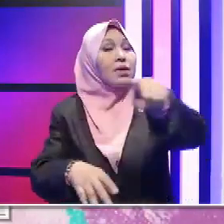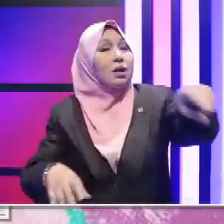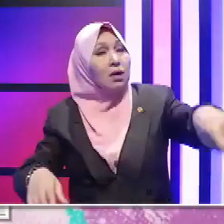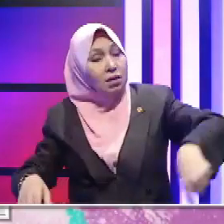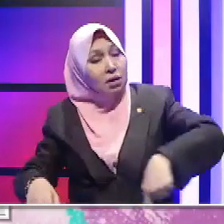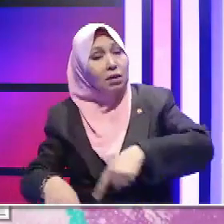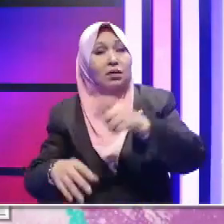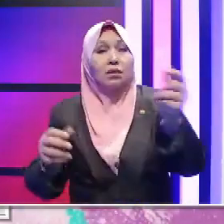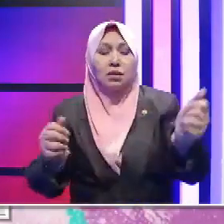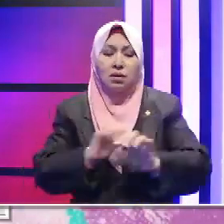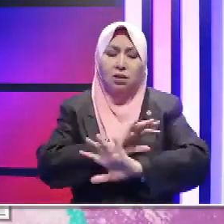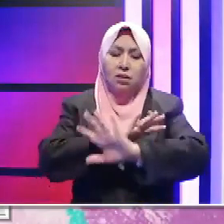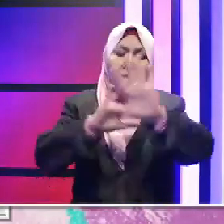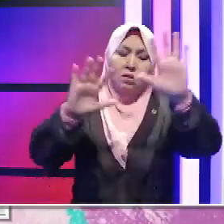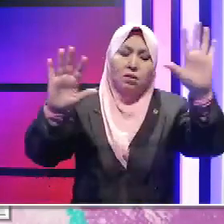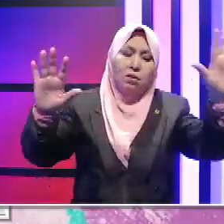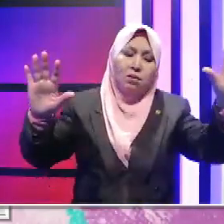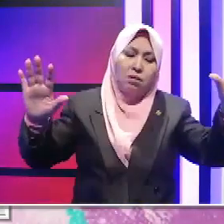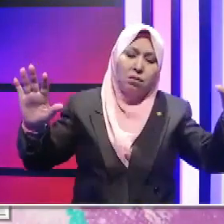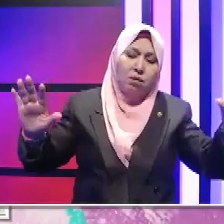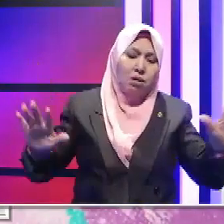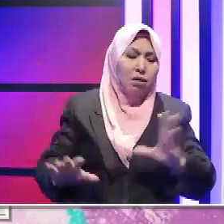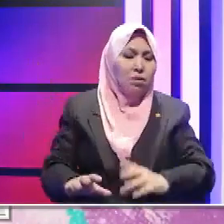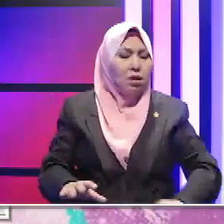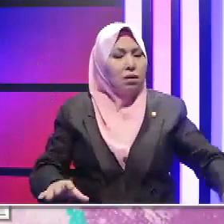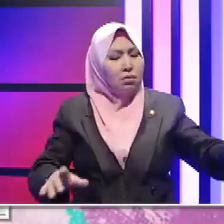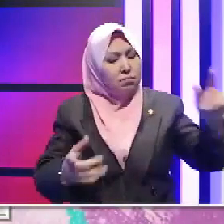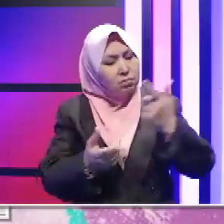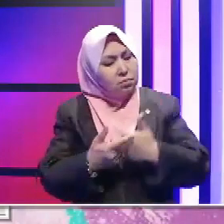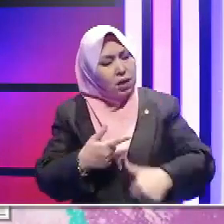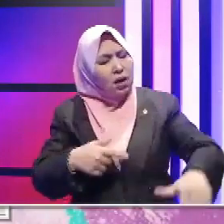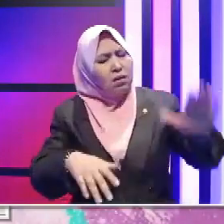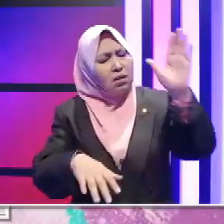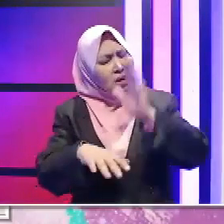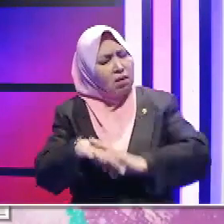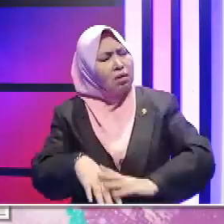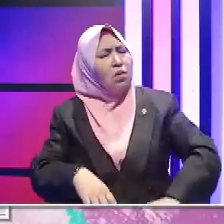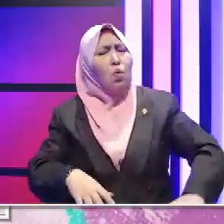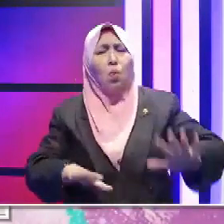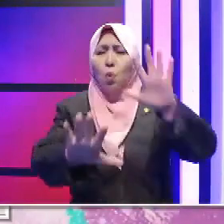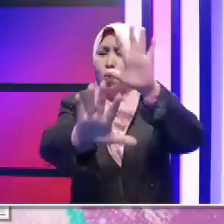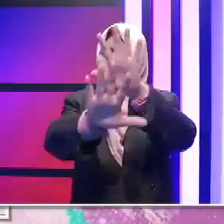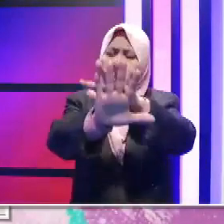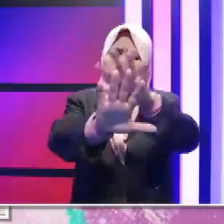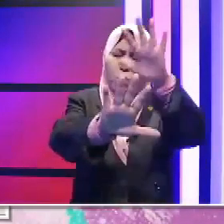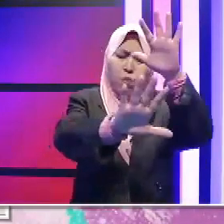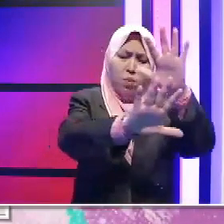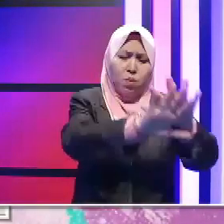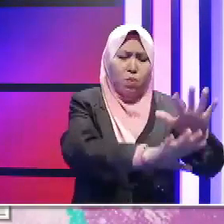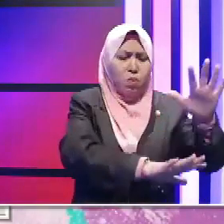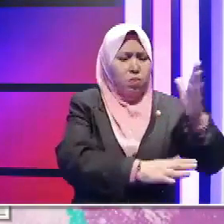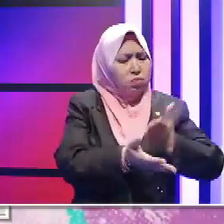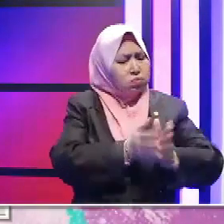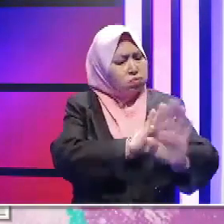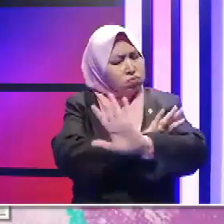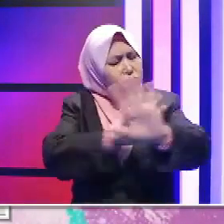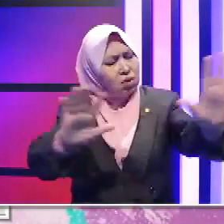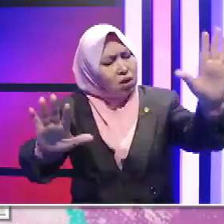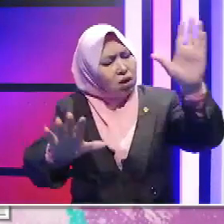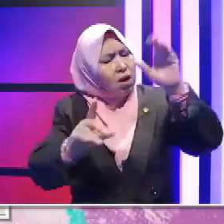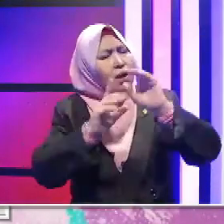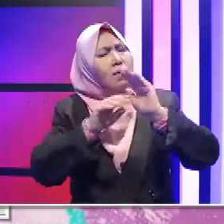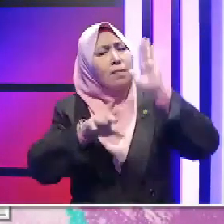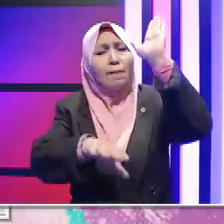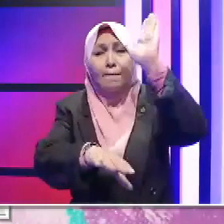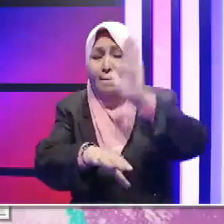all of to lawua azroh to